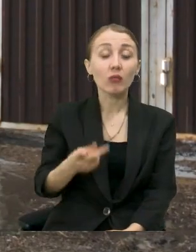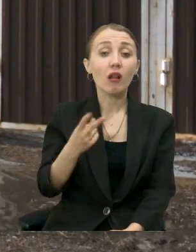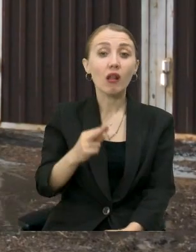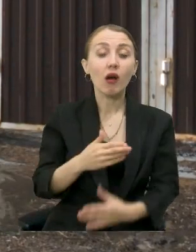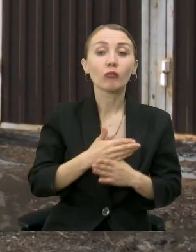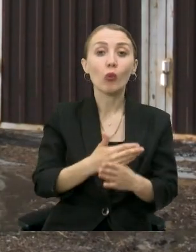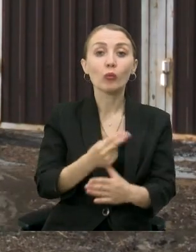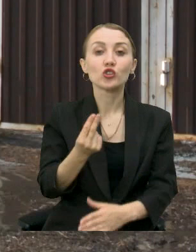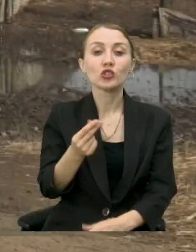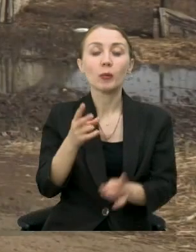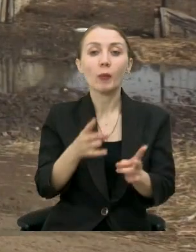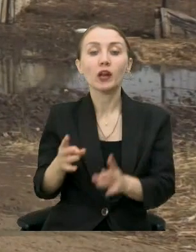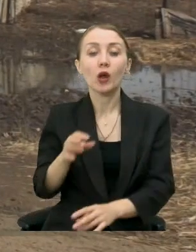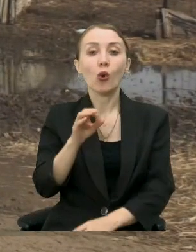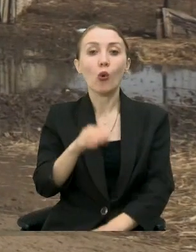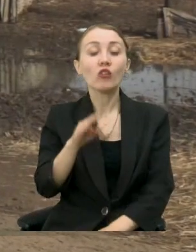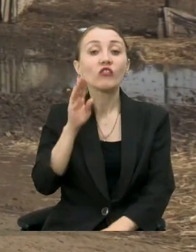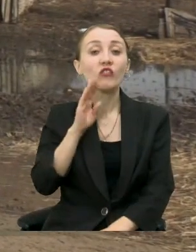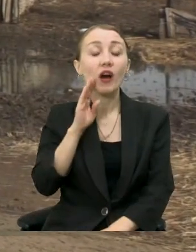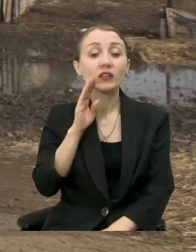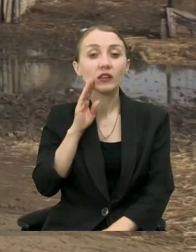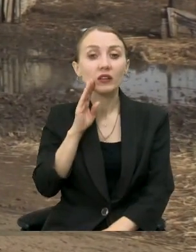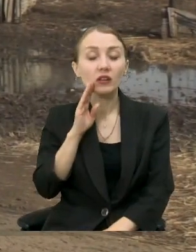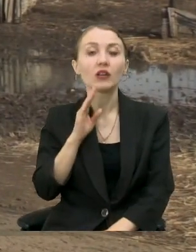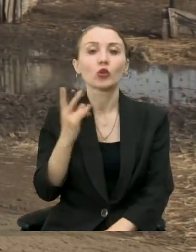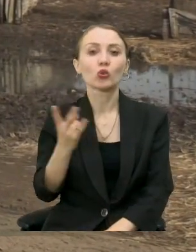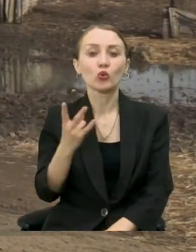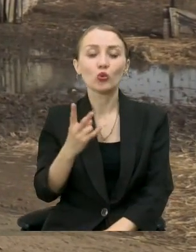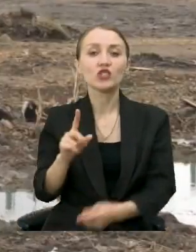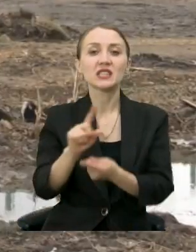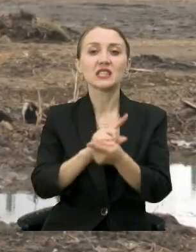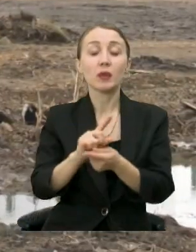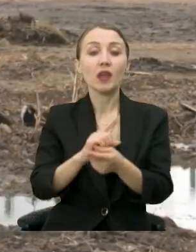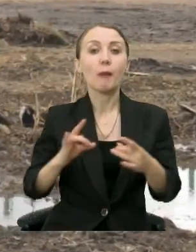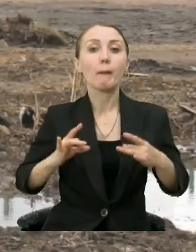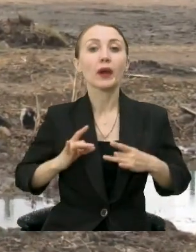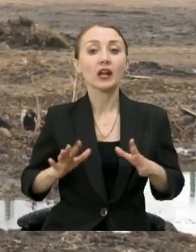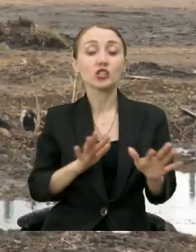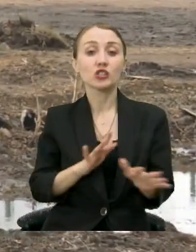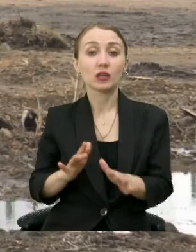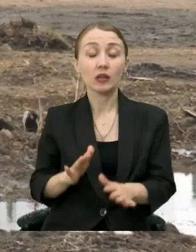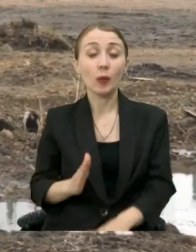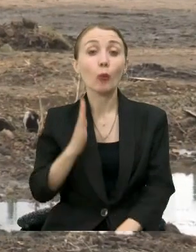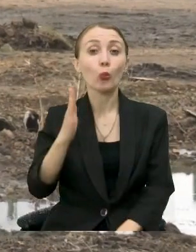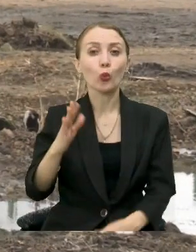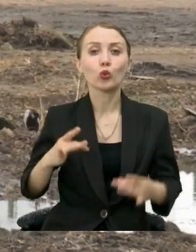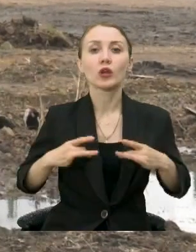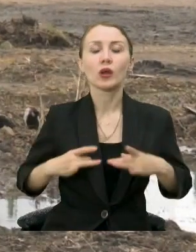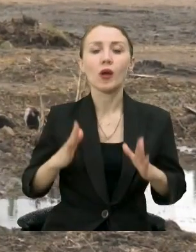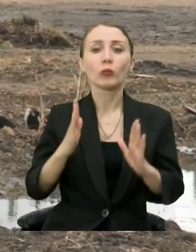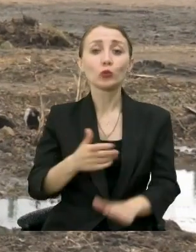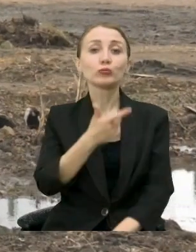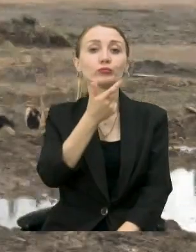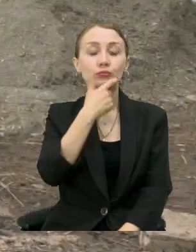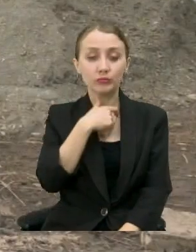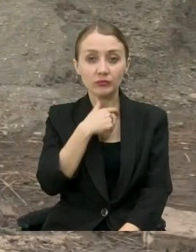помощи пострадавшим от воды жителям местные власти вынуждены вносить изменения в праздничные мероприятия. Предстоящие праздники пройдут в сдержанном